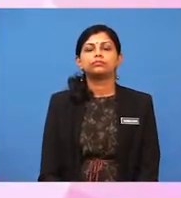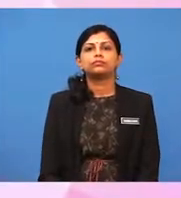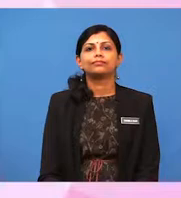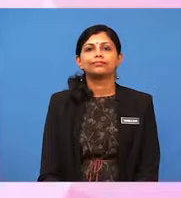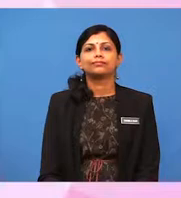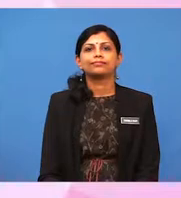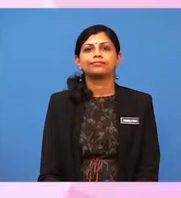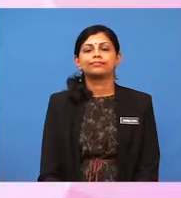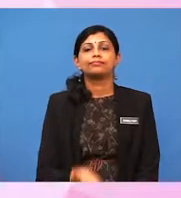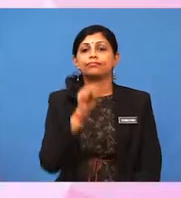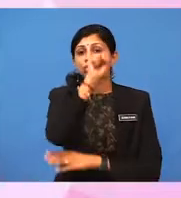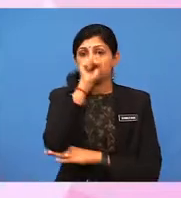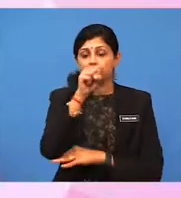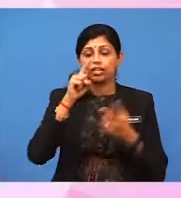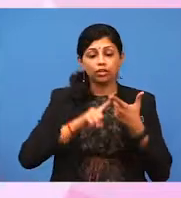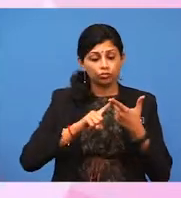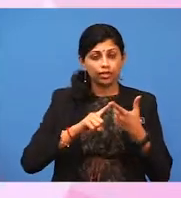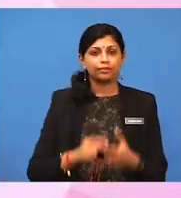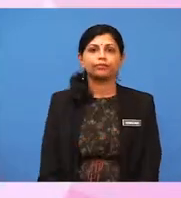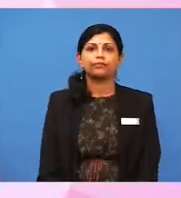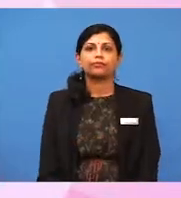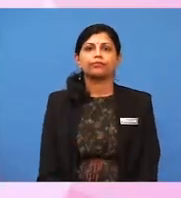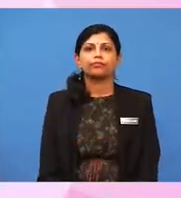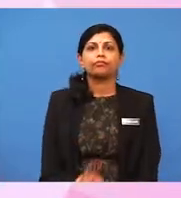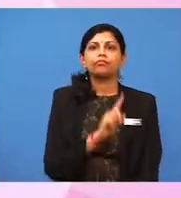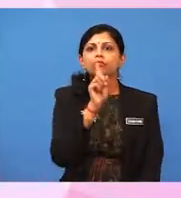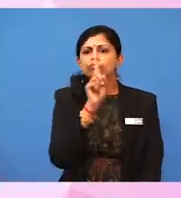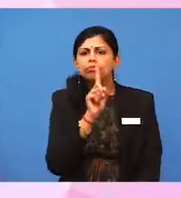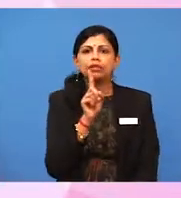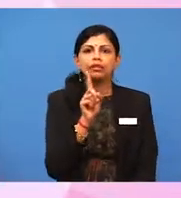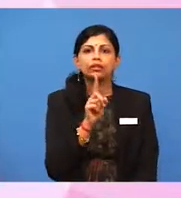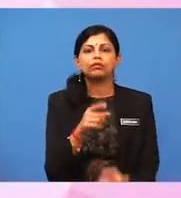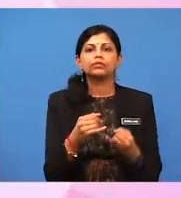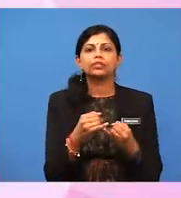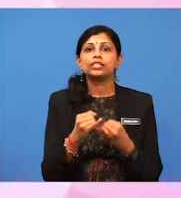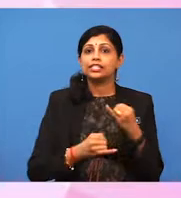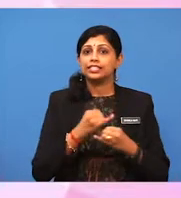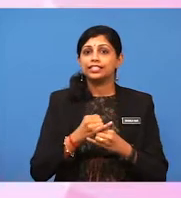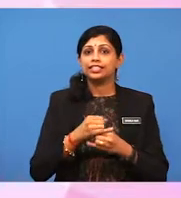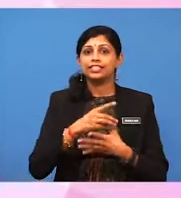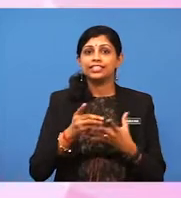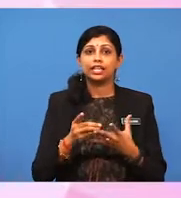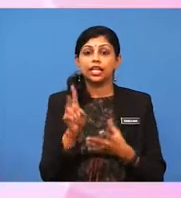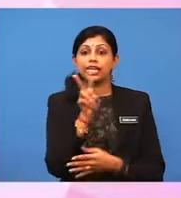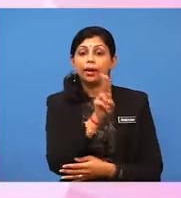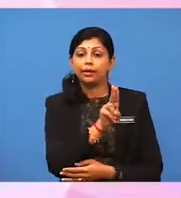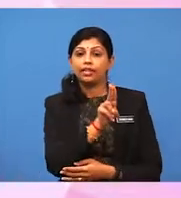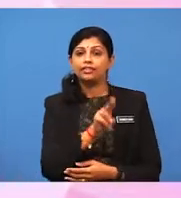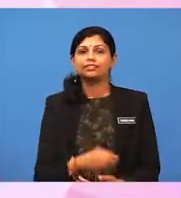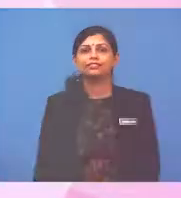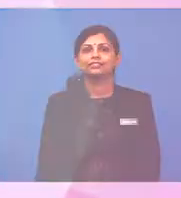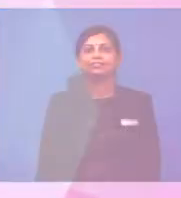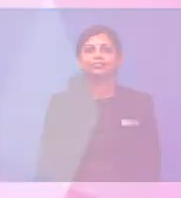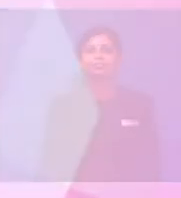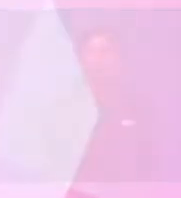teruskan dengan soalan kedua. Manakah antara yang berikut merupakan jenis data double? A.